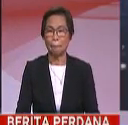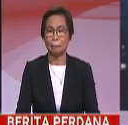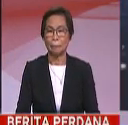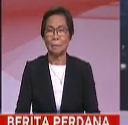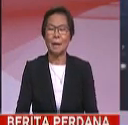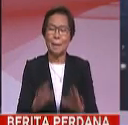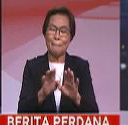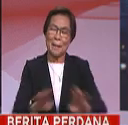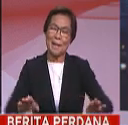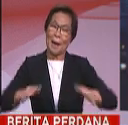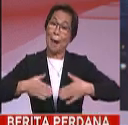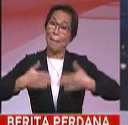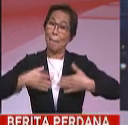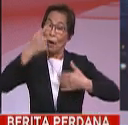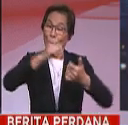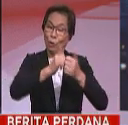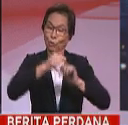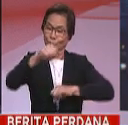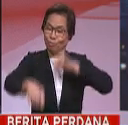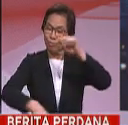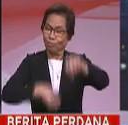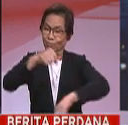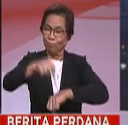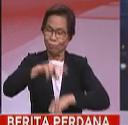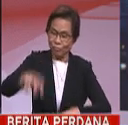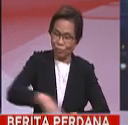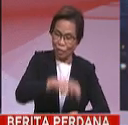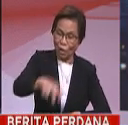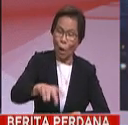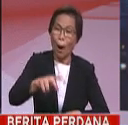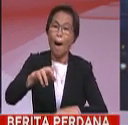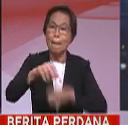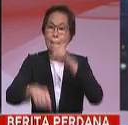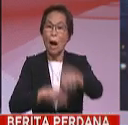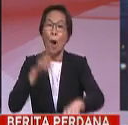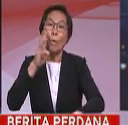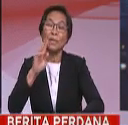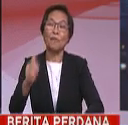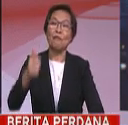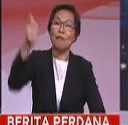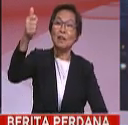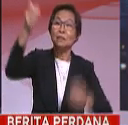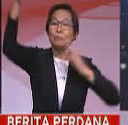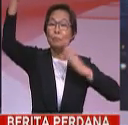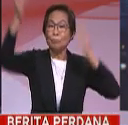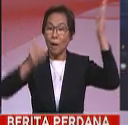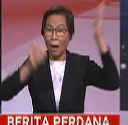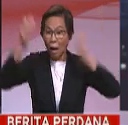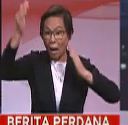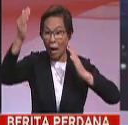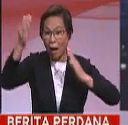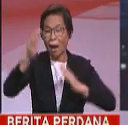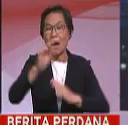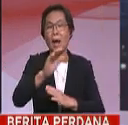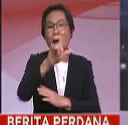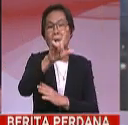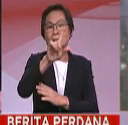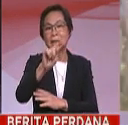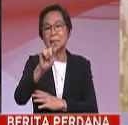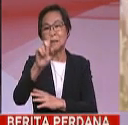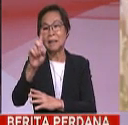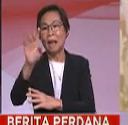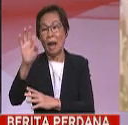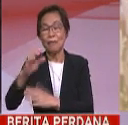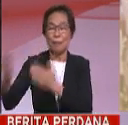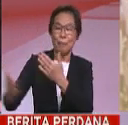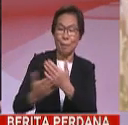Baik, ini berita gembira buat sukan berbasikal. Jelajah berbasikal wanita pertama di Malaysia, Letua di Femina LTDF bakal